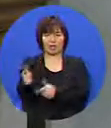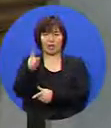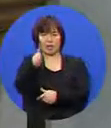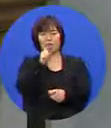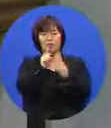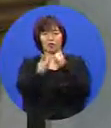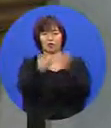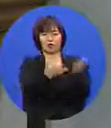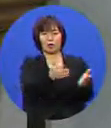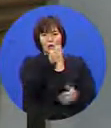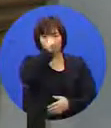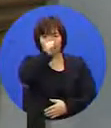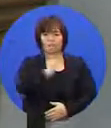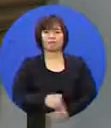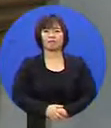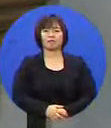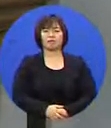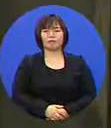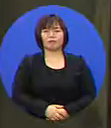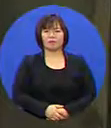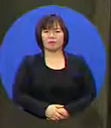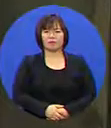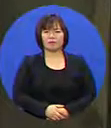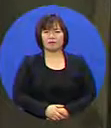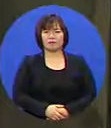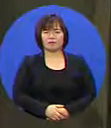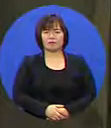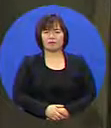말씀 해주셨으면 좋겠습니다.